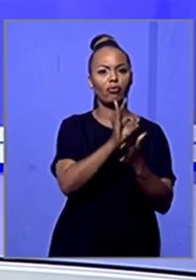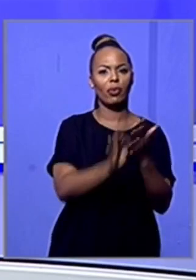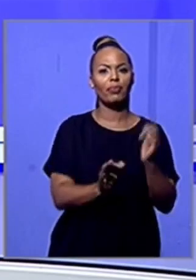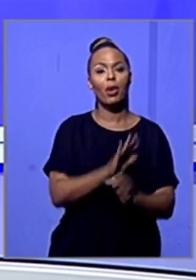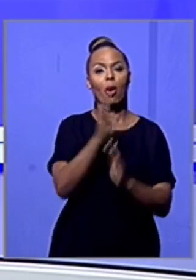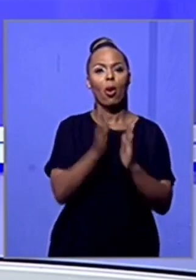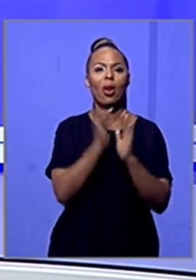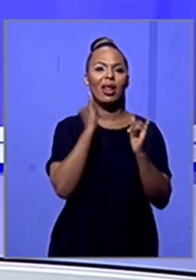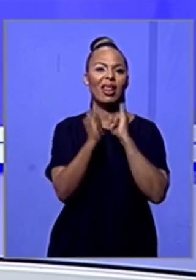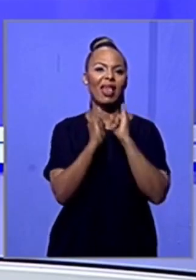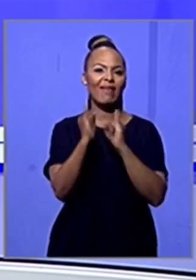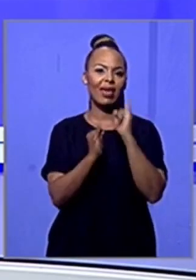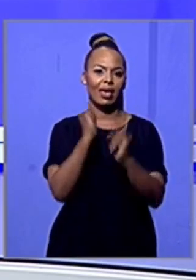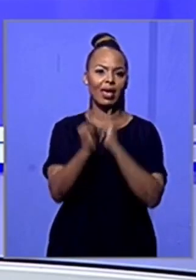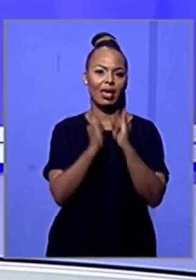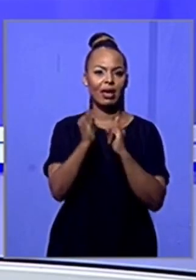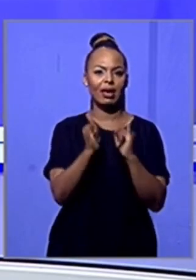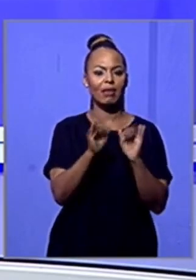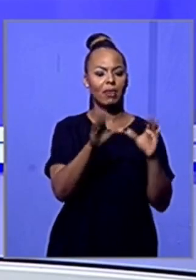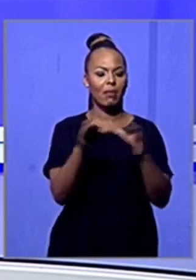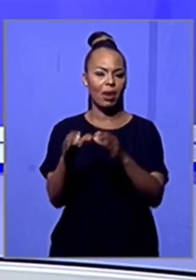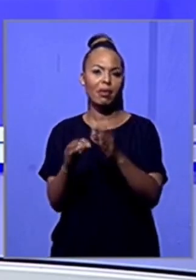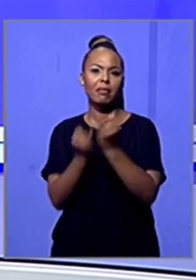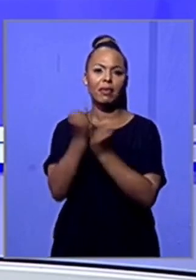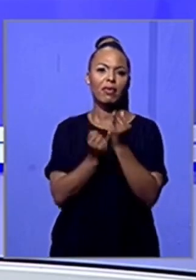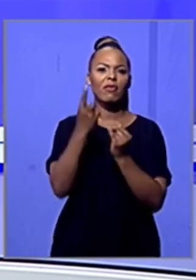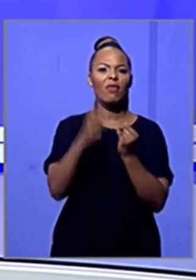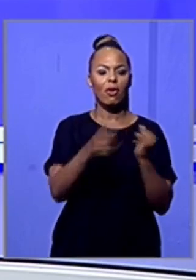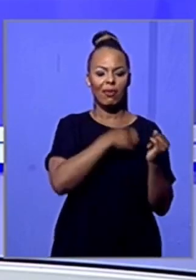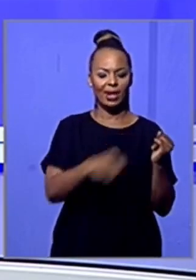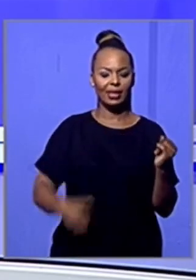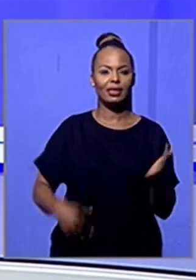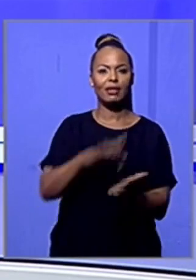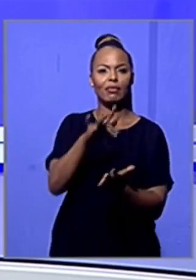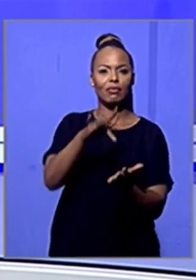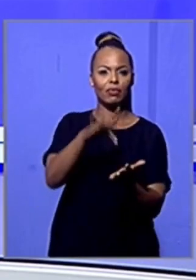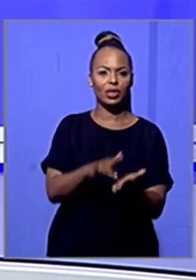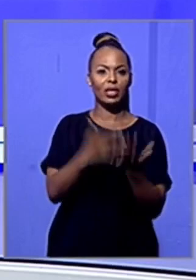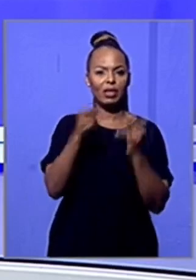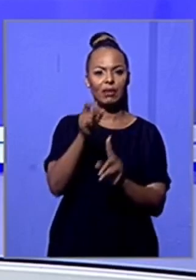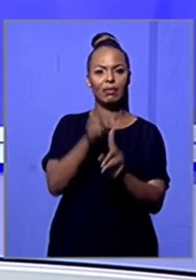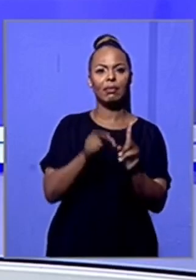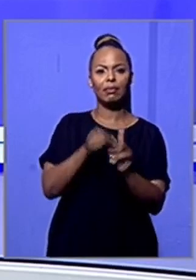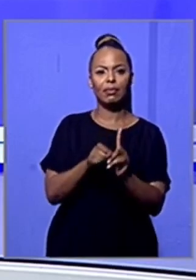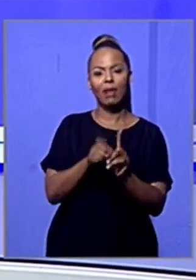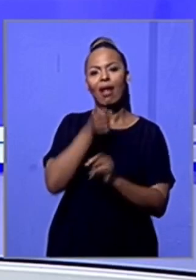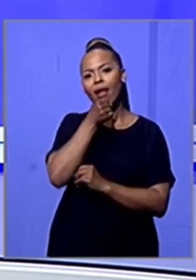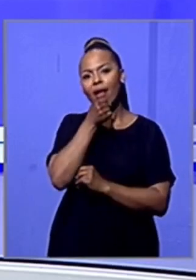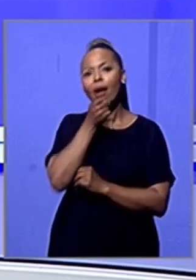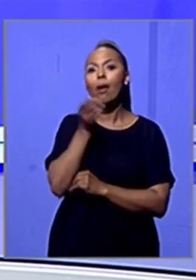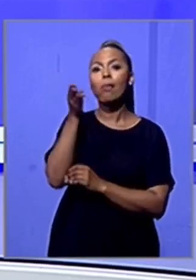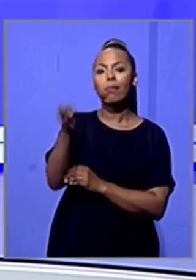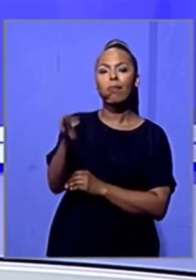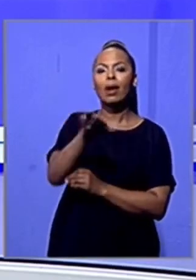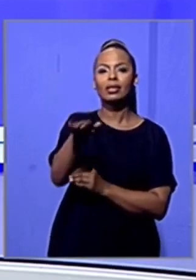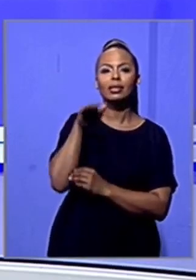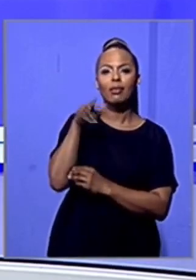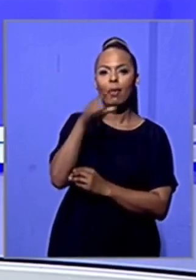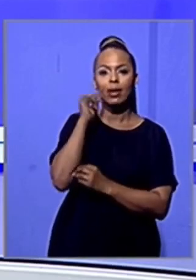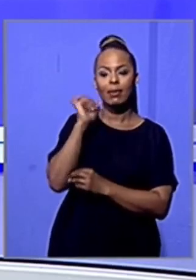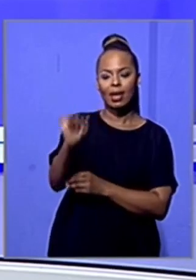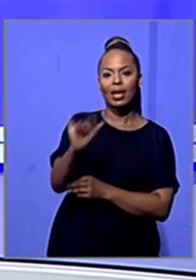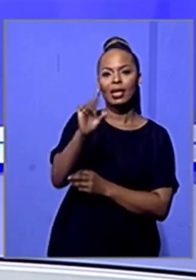11 ba ba gaisanelang maemo a bopresidente mo ditlhophong tseno. Ga jana re golagana le mmegadikgang wa rona yo kwa Zimbabwe